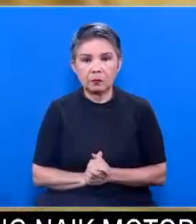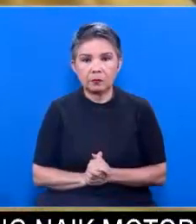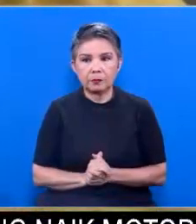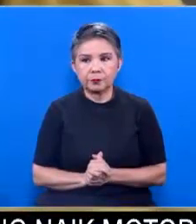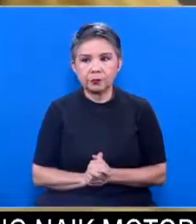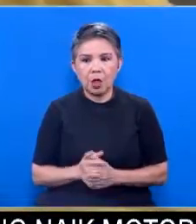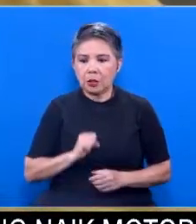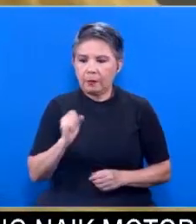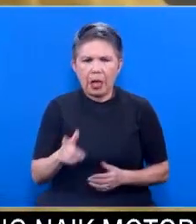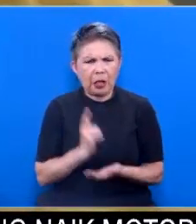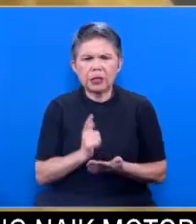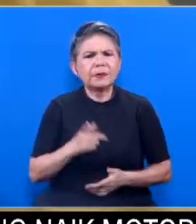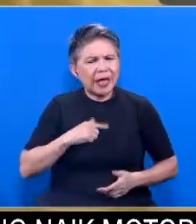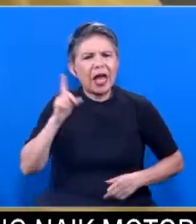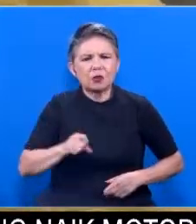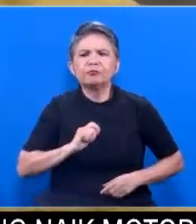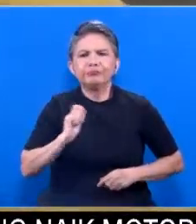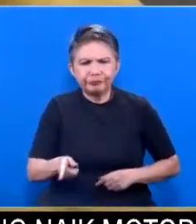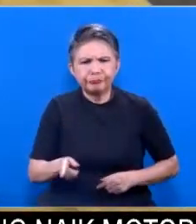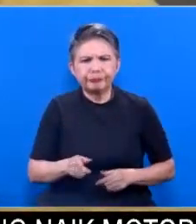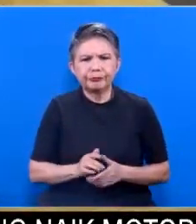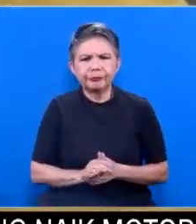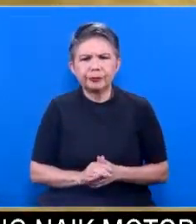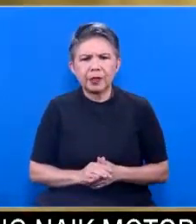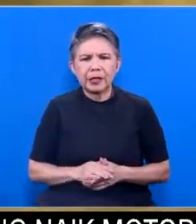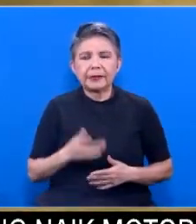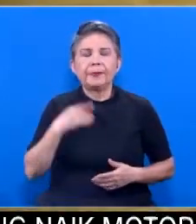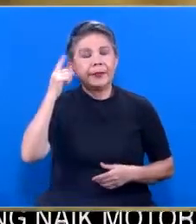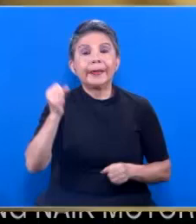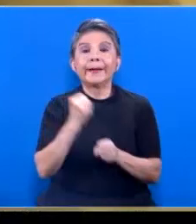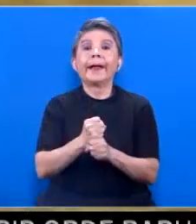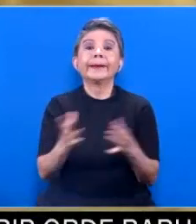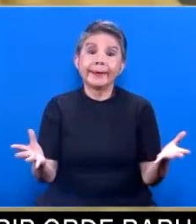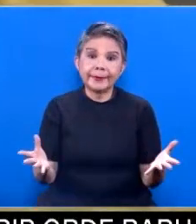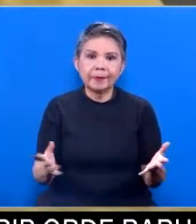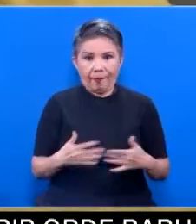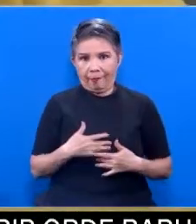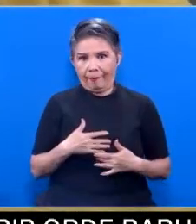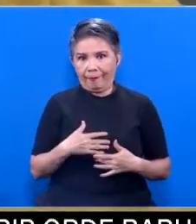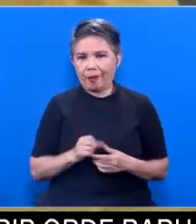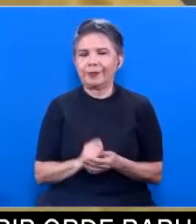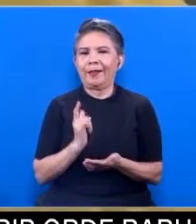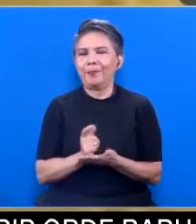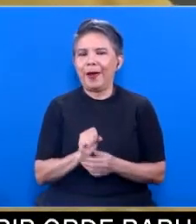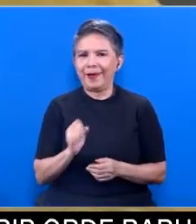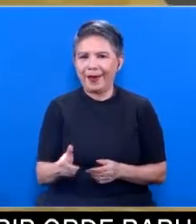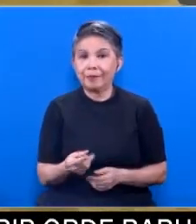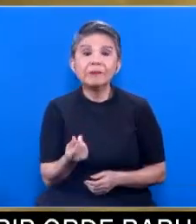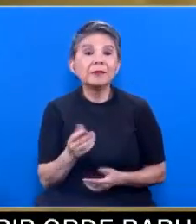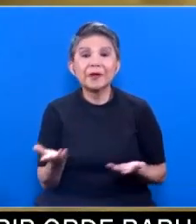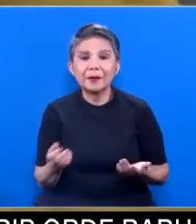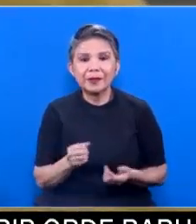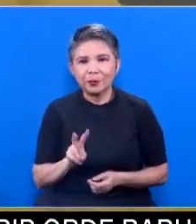Ya beli dong. Awalnya dikira gimana? Dikira gratis. Oh, ternyata? Ternyata bayar. Ah, berapa? Bayar